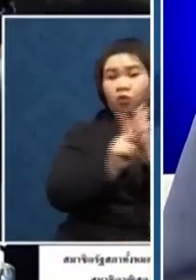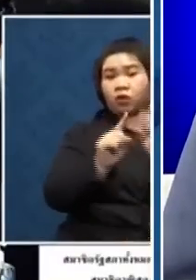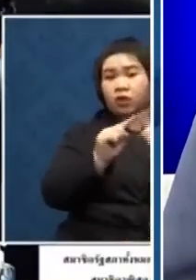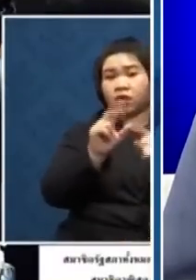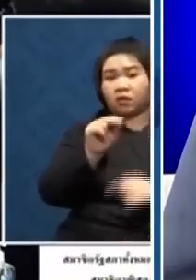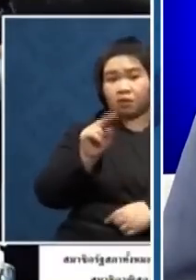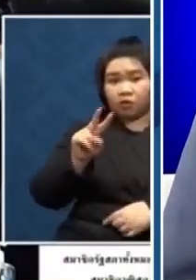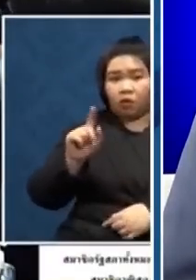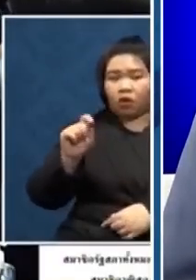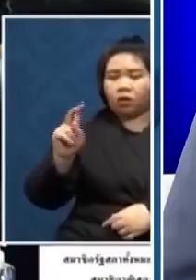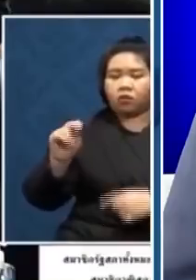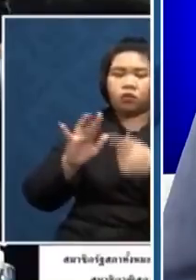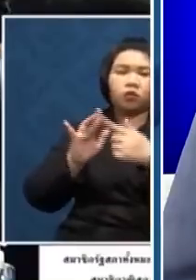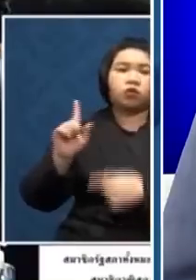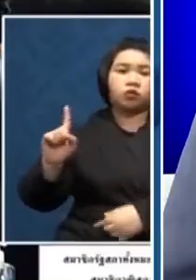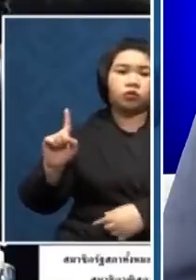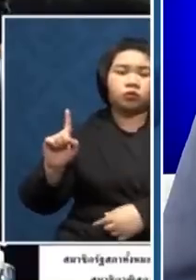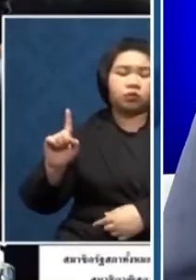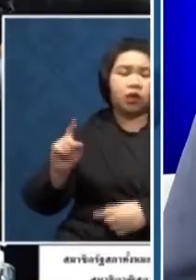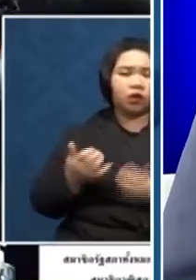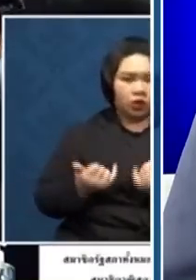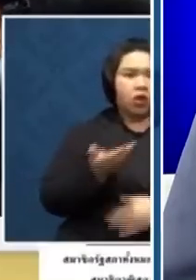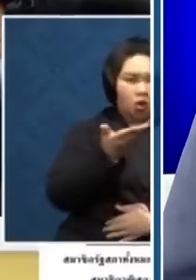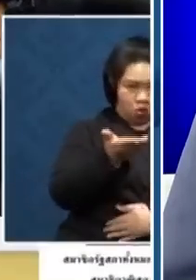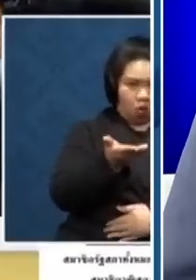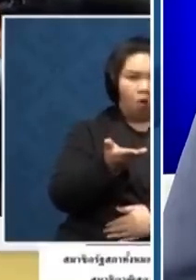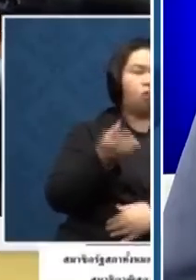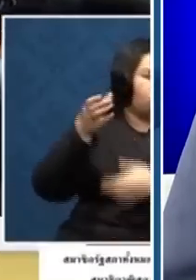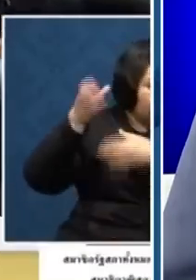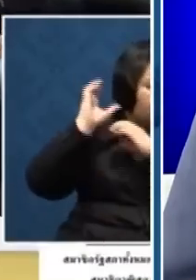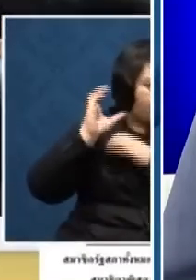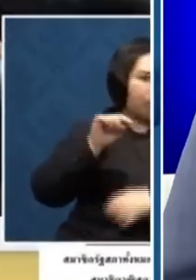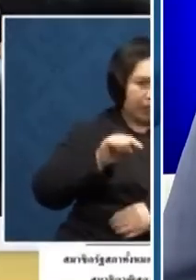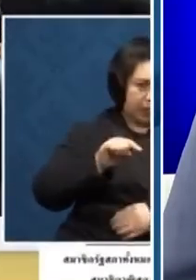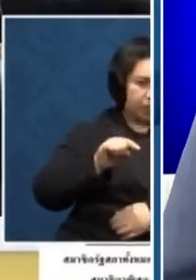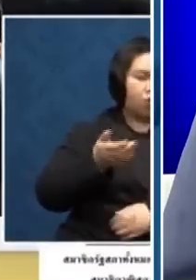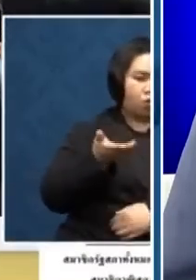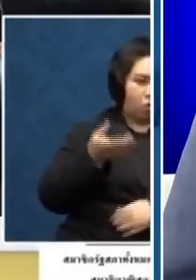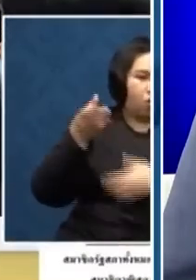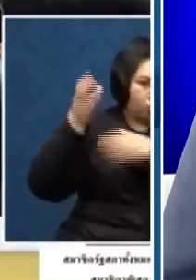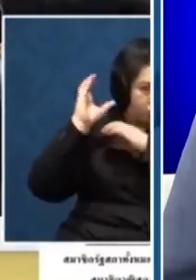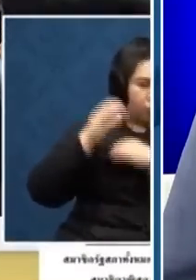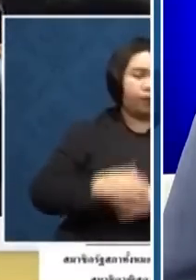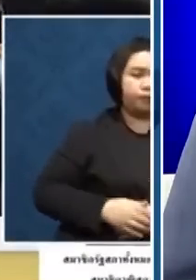วนะฮะพอกันเถอะเสร็จแล้วมีสส